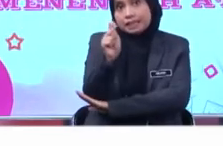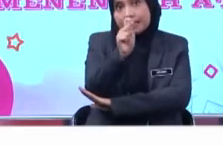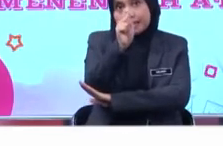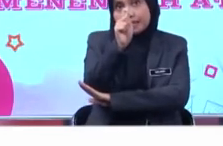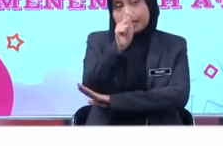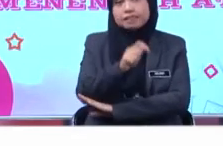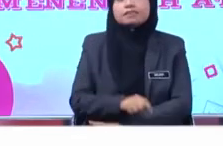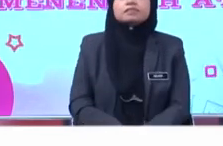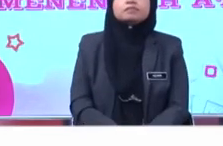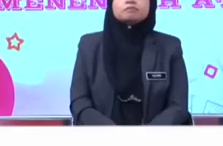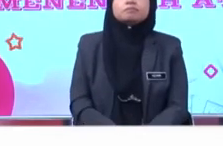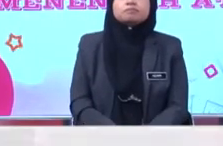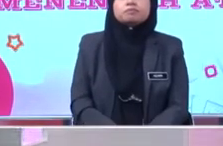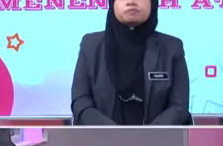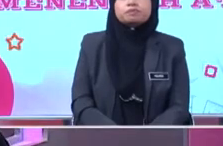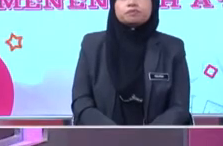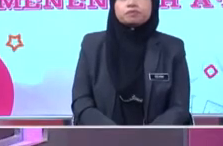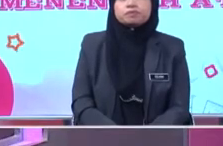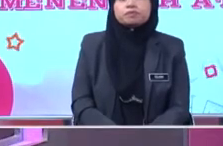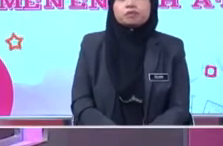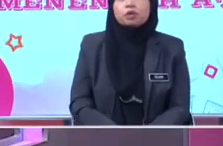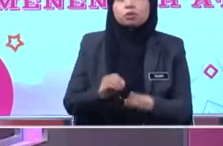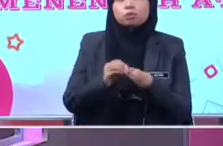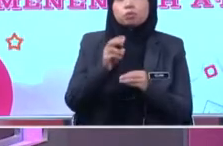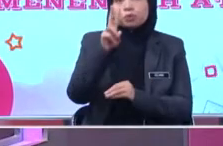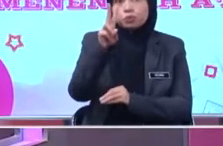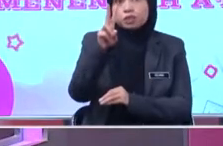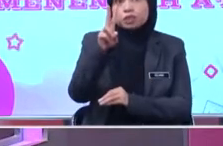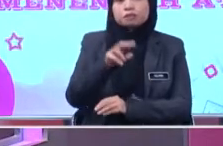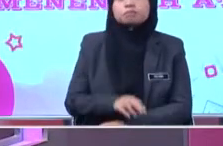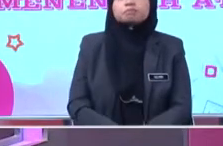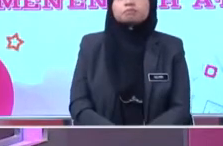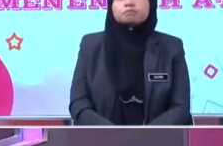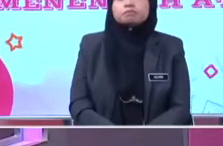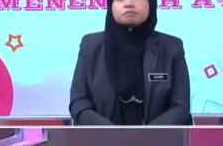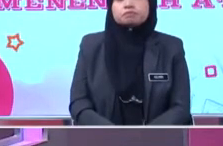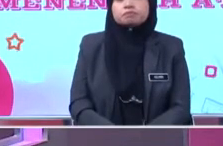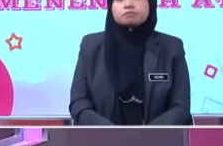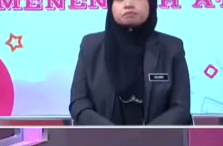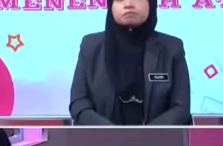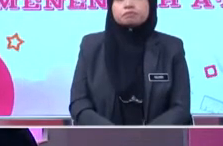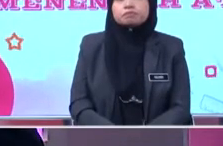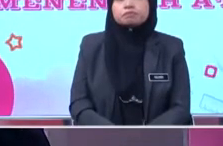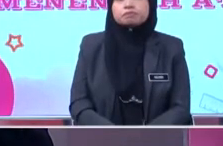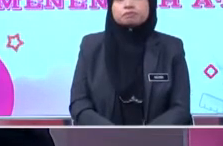winning7.com akhirnya gokilnya kedua amfusikum